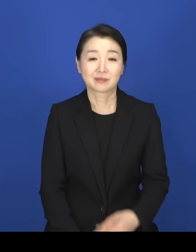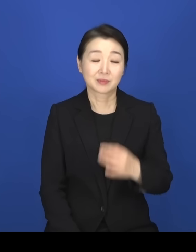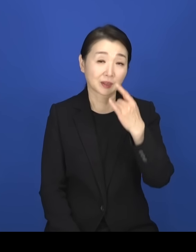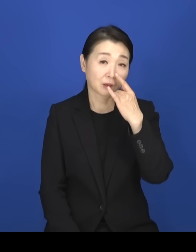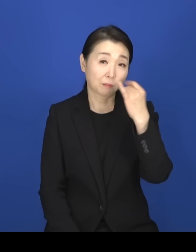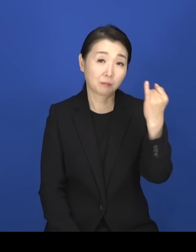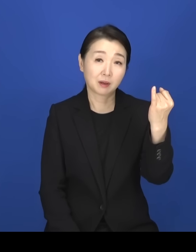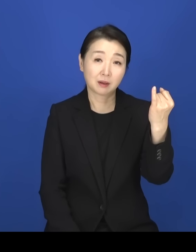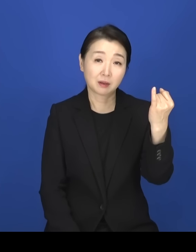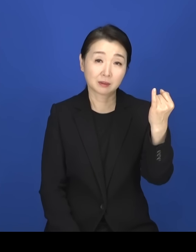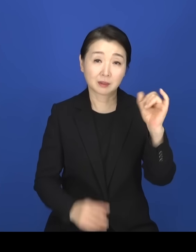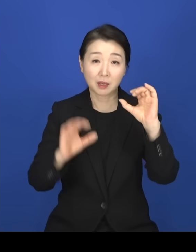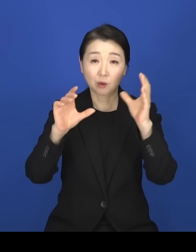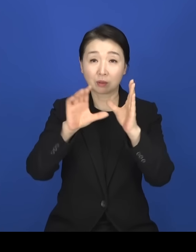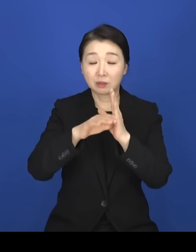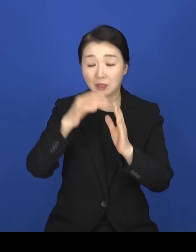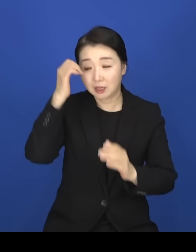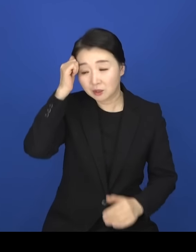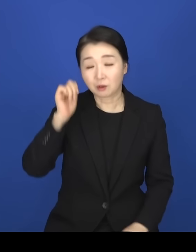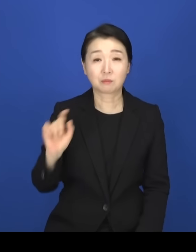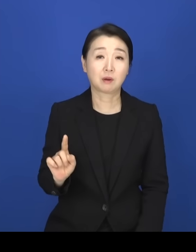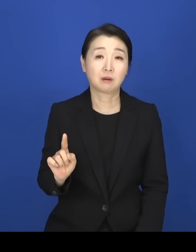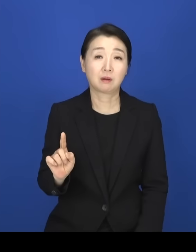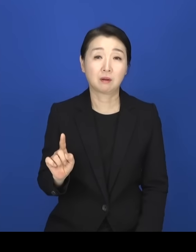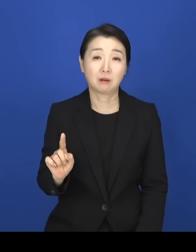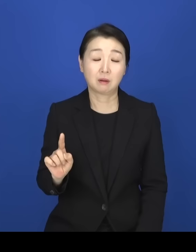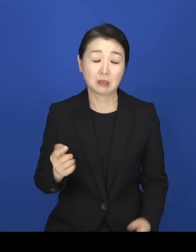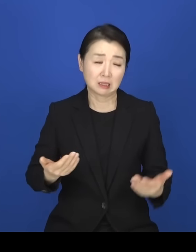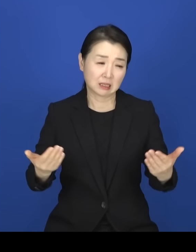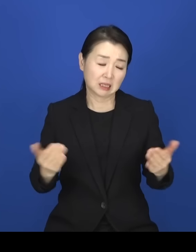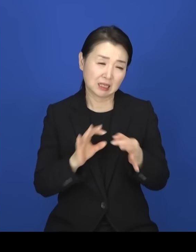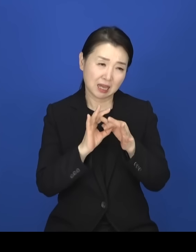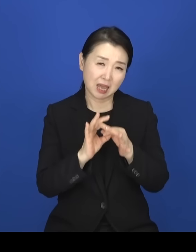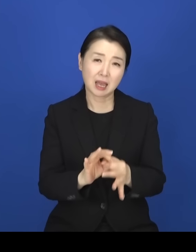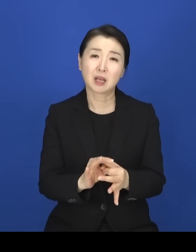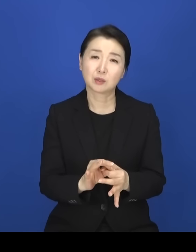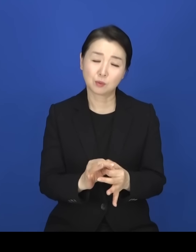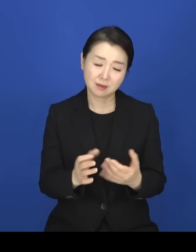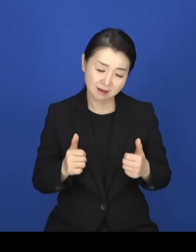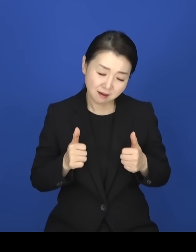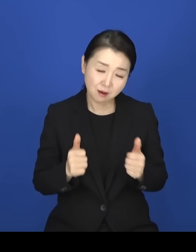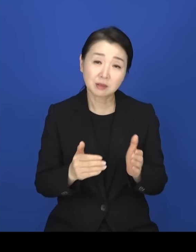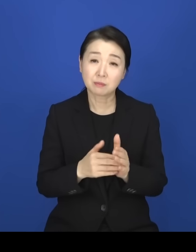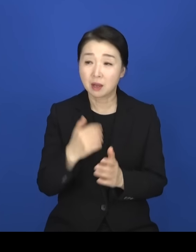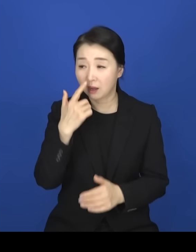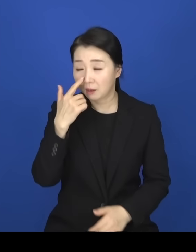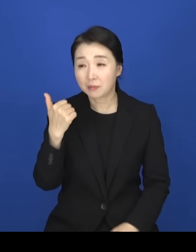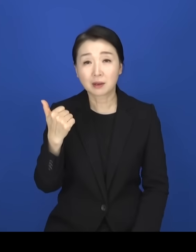어머니가 저 어렸을 때 기억에 한 번도 일을 안 한 적이 없으신 것 같아요. 아버님은